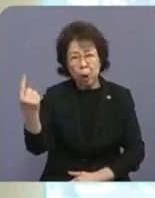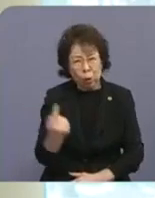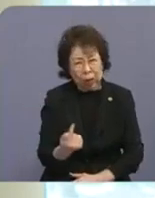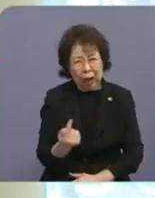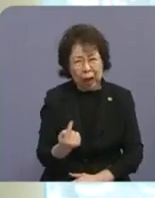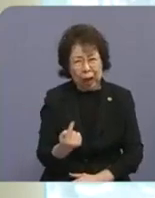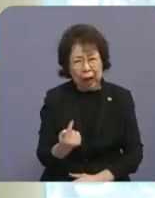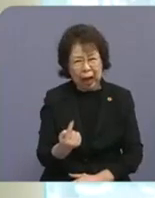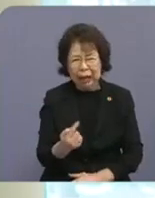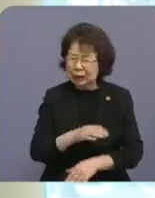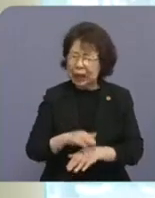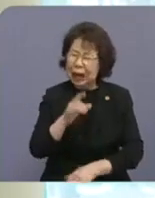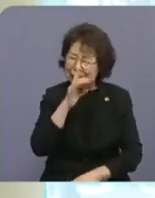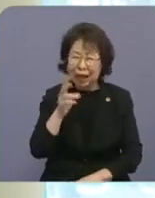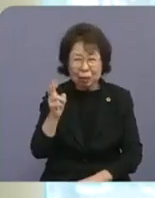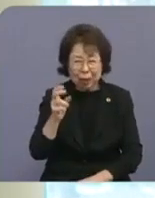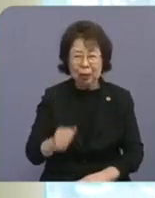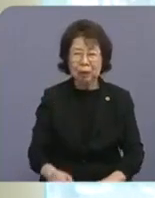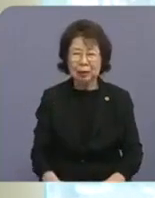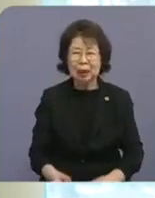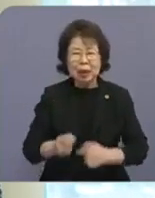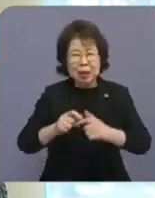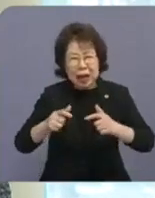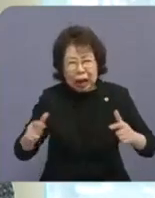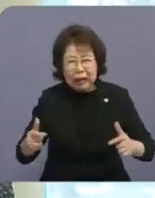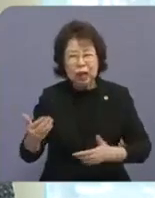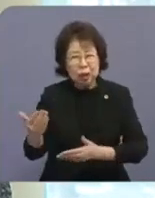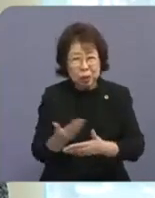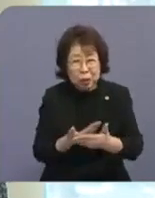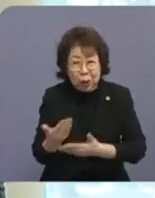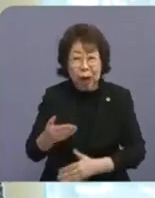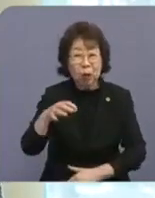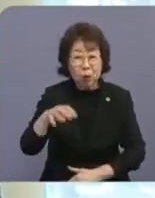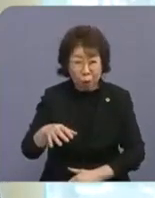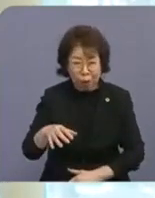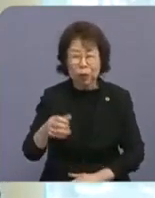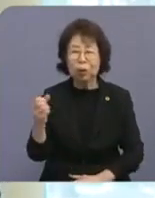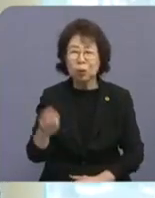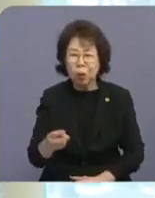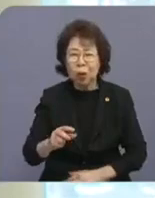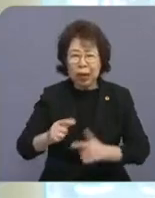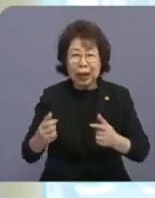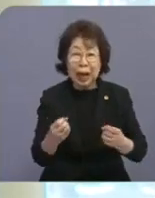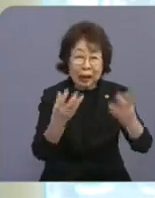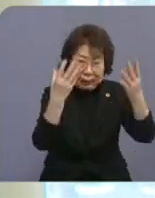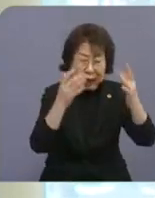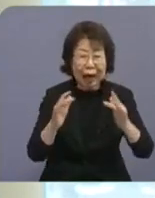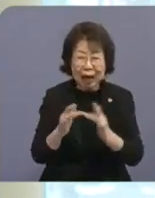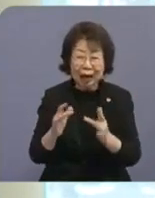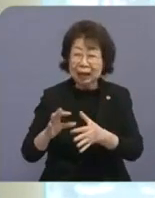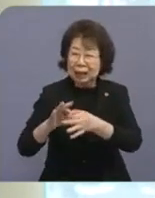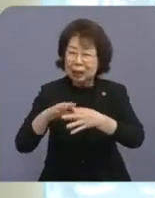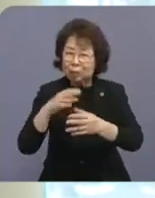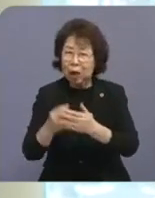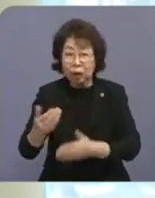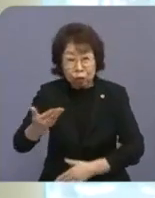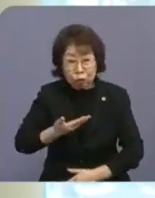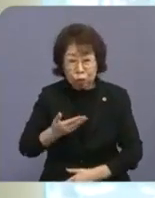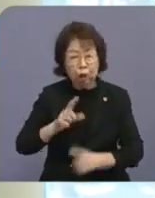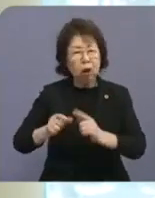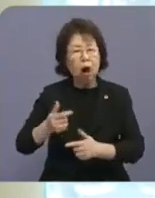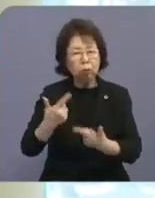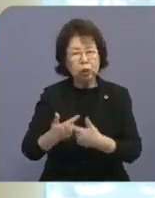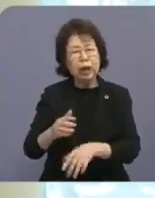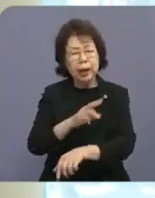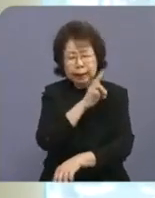좀 손이 잘 안 가긴 하는데 여러 교류할 수 있는 네트워킹 자리라든지 여러 행사, 컨텐츠들 마련해 주시면은 조금 더